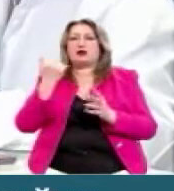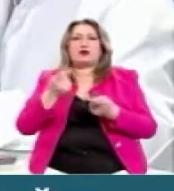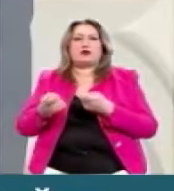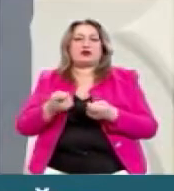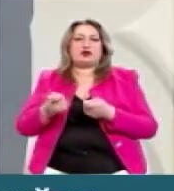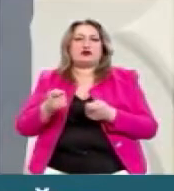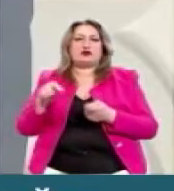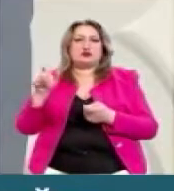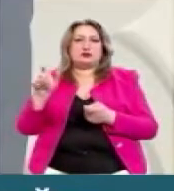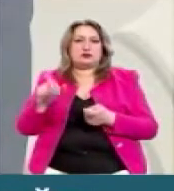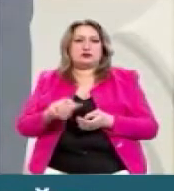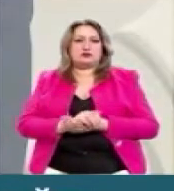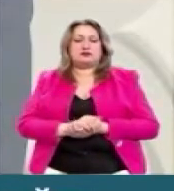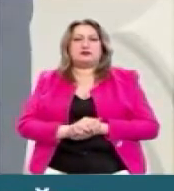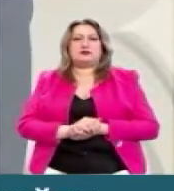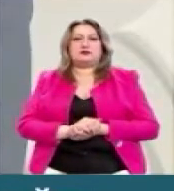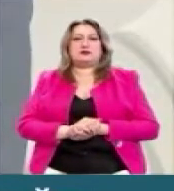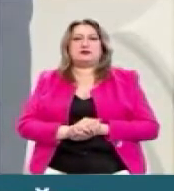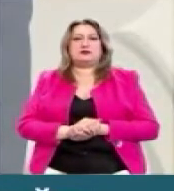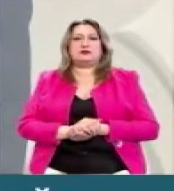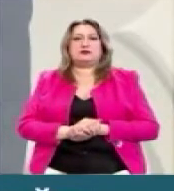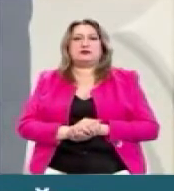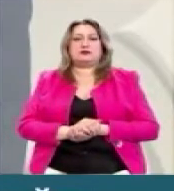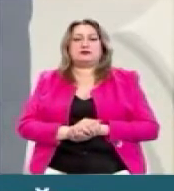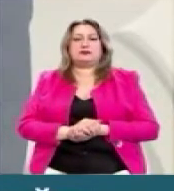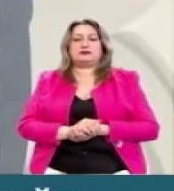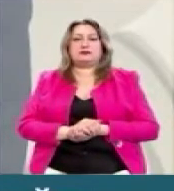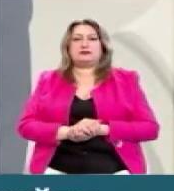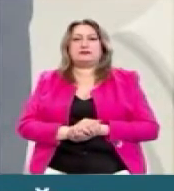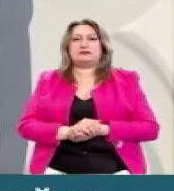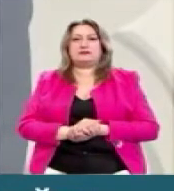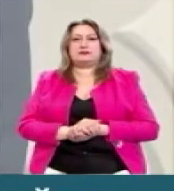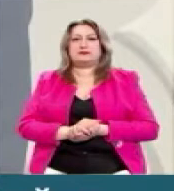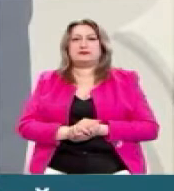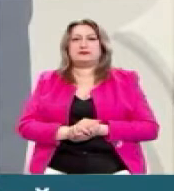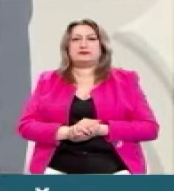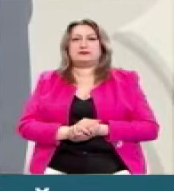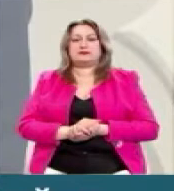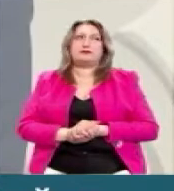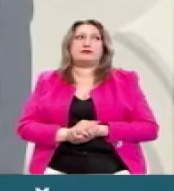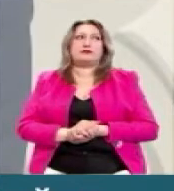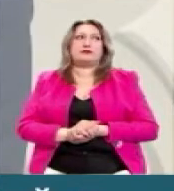жатыр. Парламенттің қарауында биыл тамыз айында жолданады. Ал жыл соңында оларды қабылдау жоспарланып отыр.